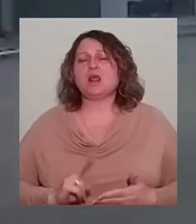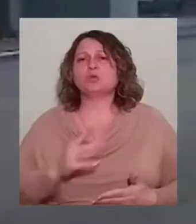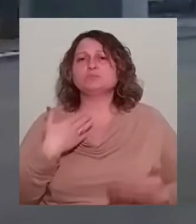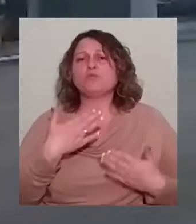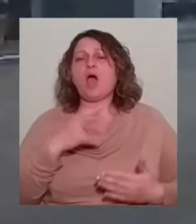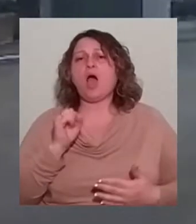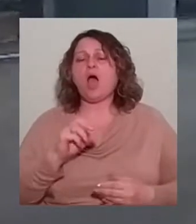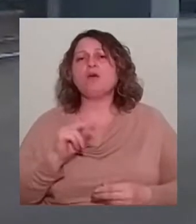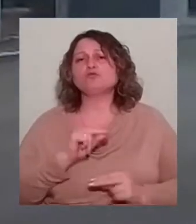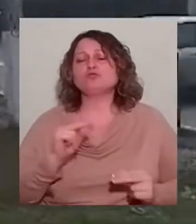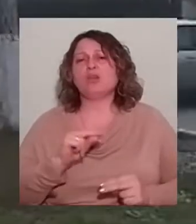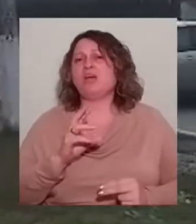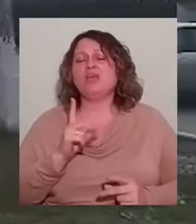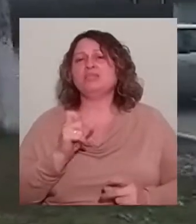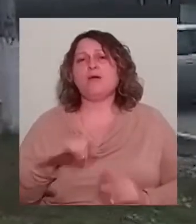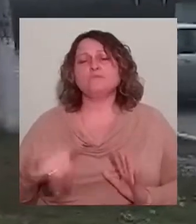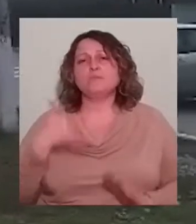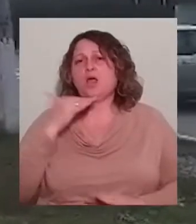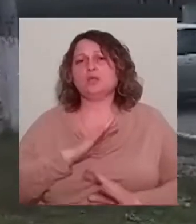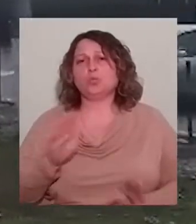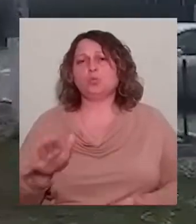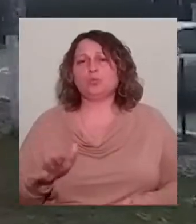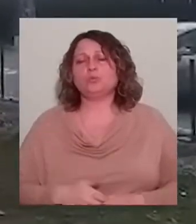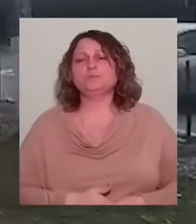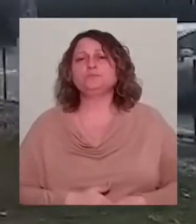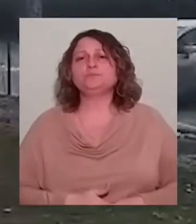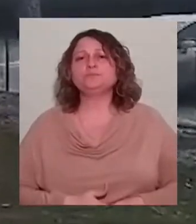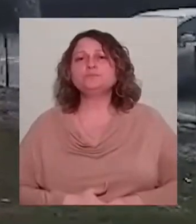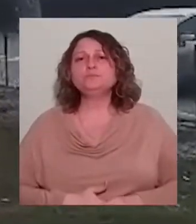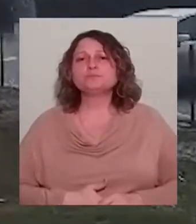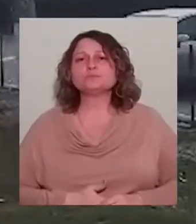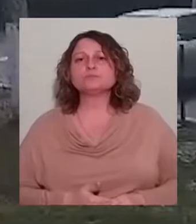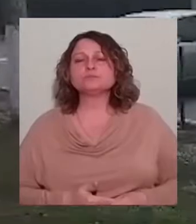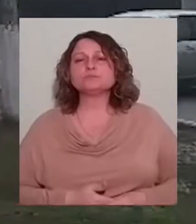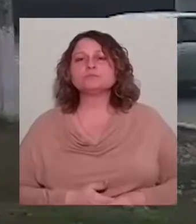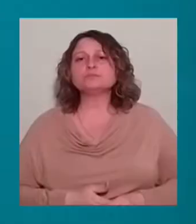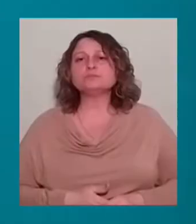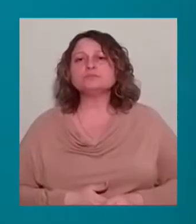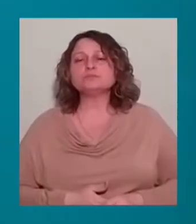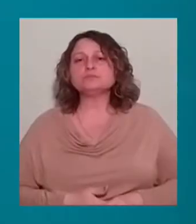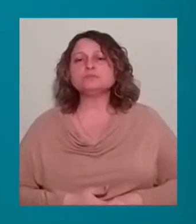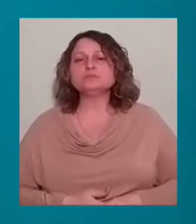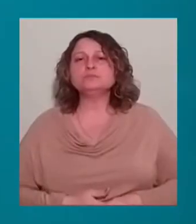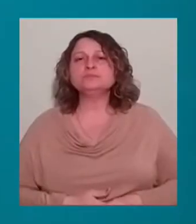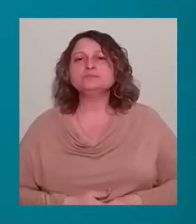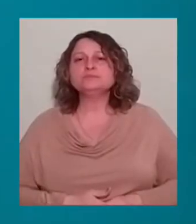Мунтяну не стала брати слухавку. Олександра Мельниченко, Владислава Гарбар. Новини на Суспільному. Одеса.